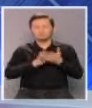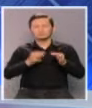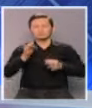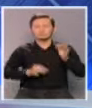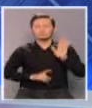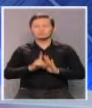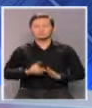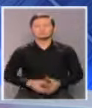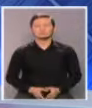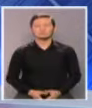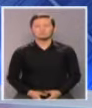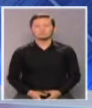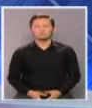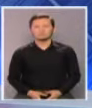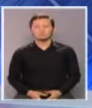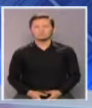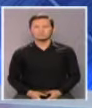іс қозғалды.